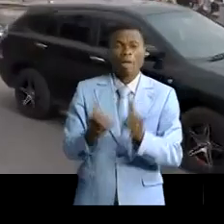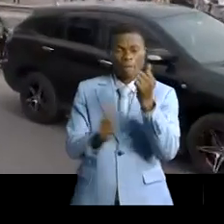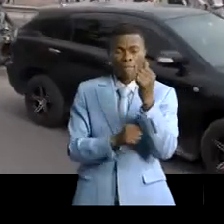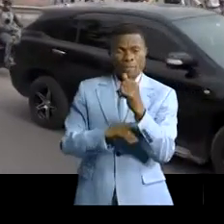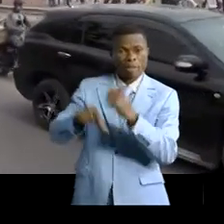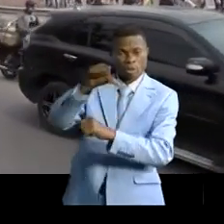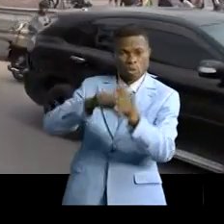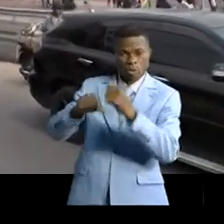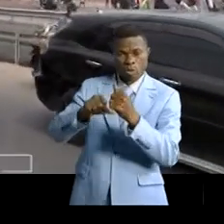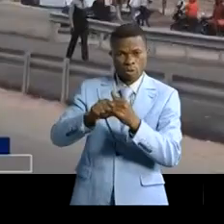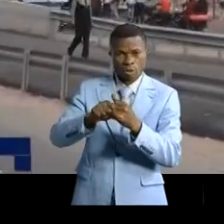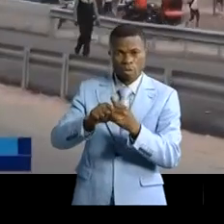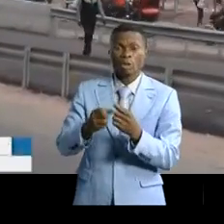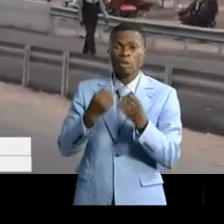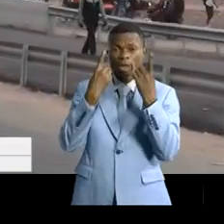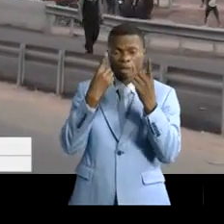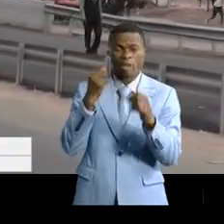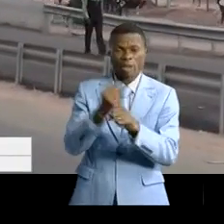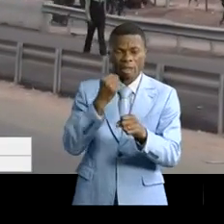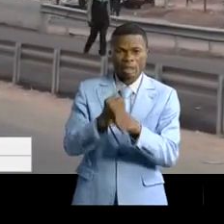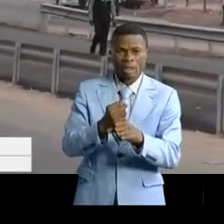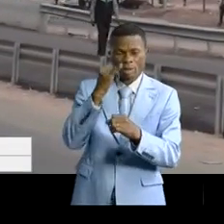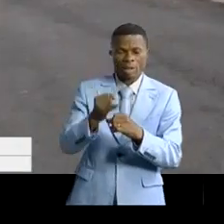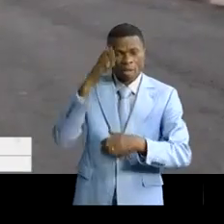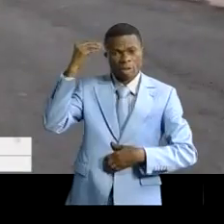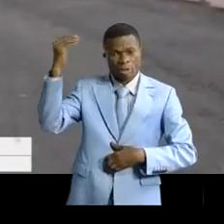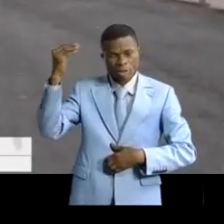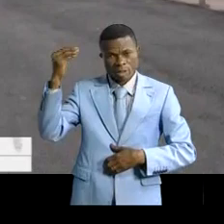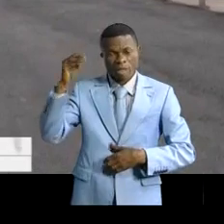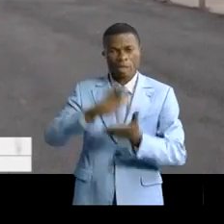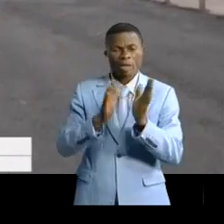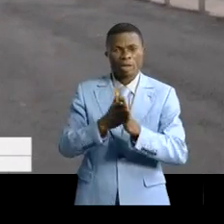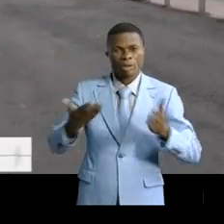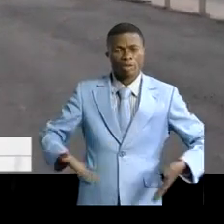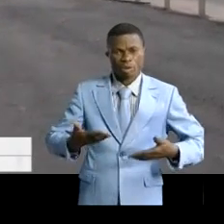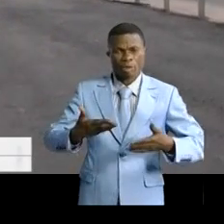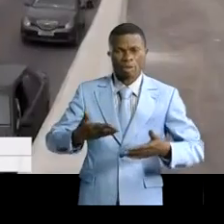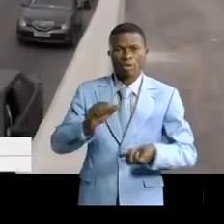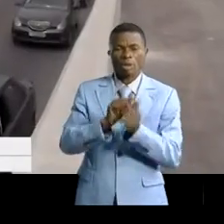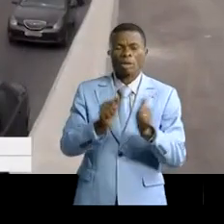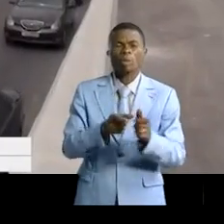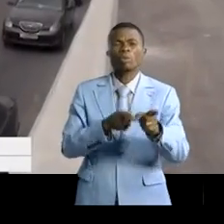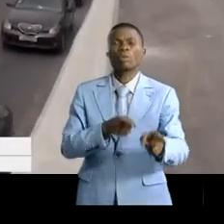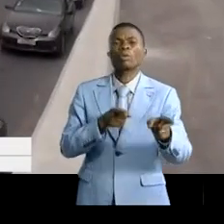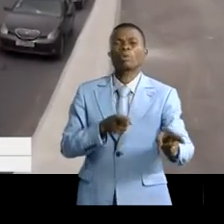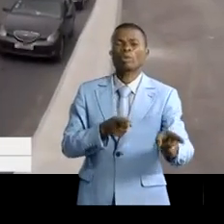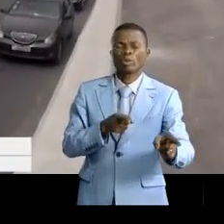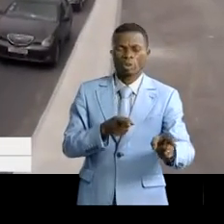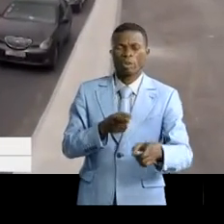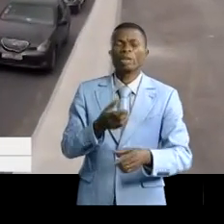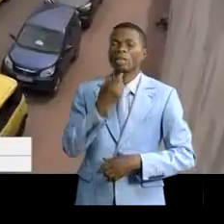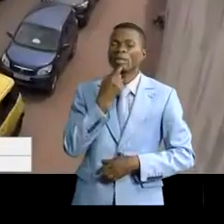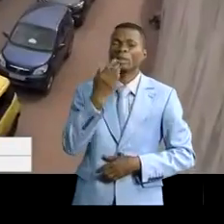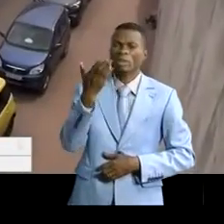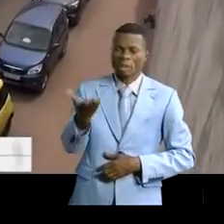ces tronçons restent rivés sur ces travaux pour espérer renouer avec la fluidité habituelle de cet avenir